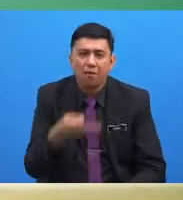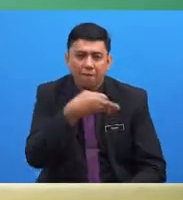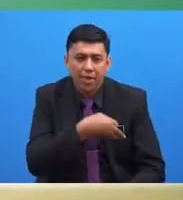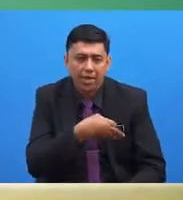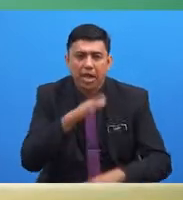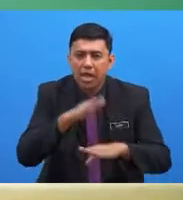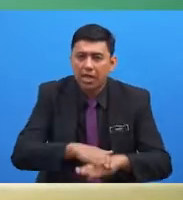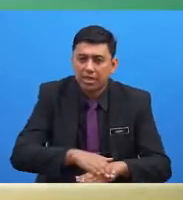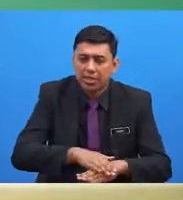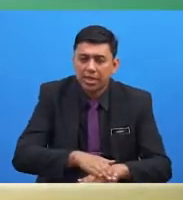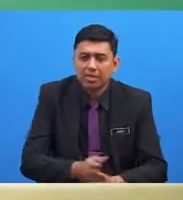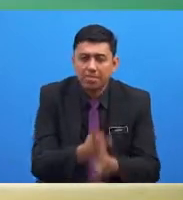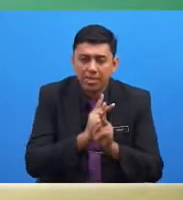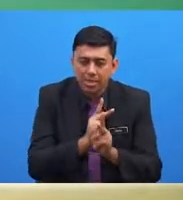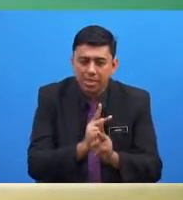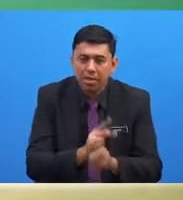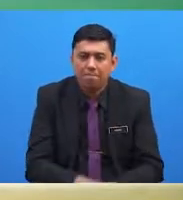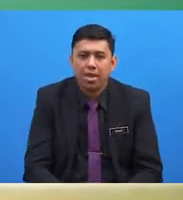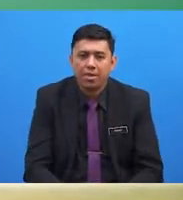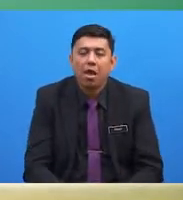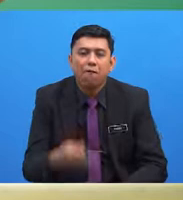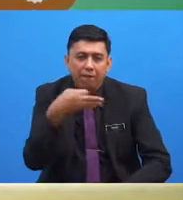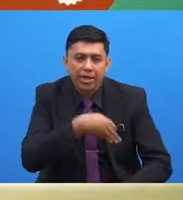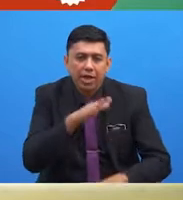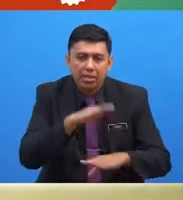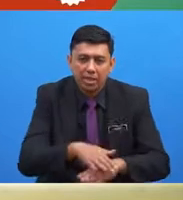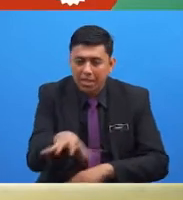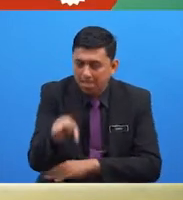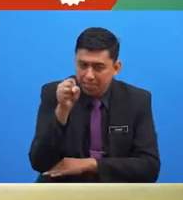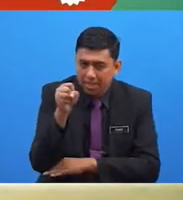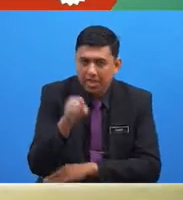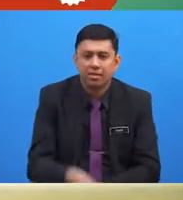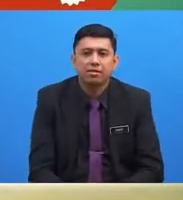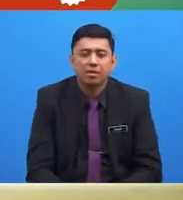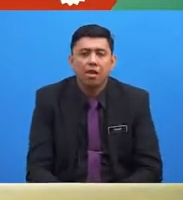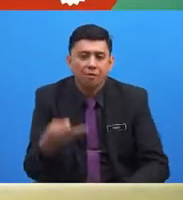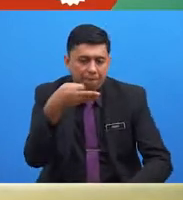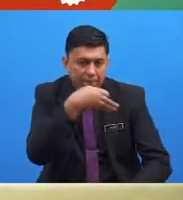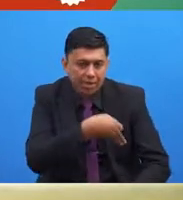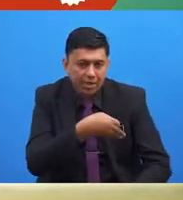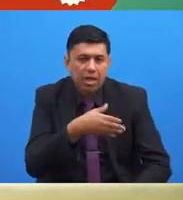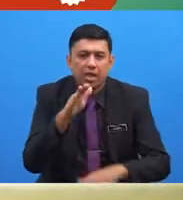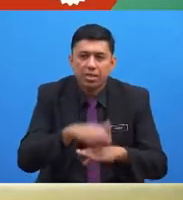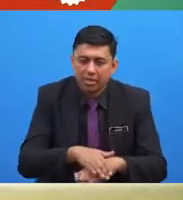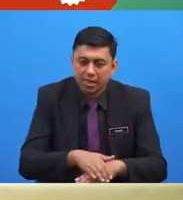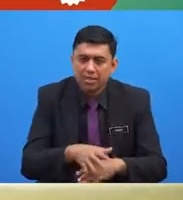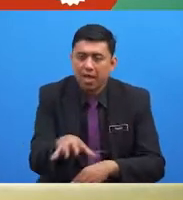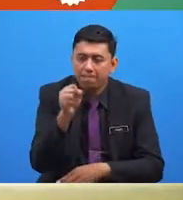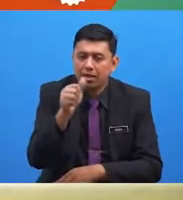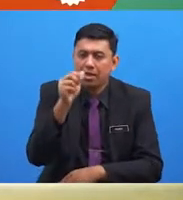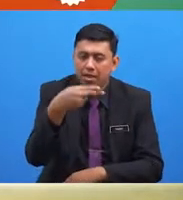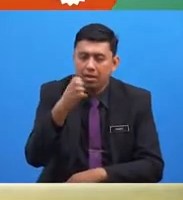faedah atas ambilan sarah, faedah atas ambilan Helmi